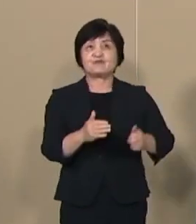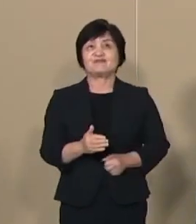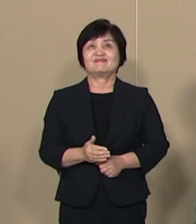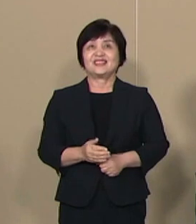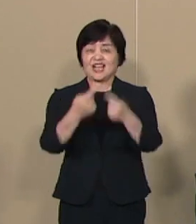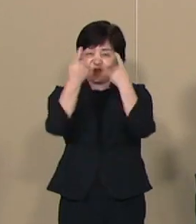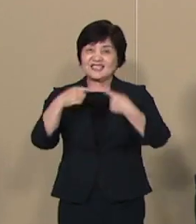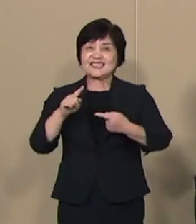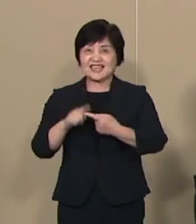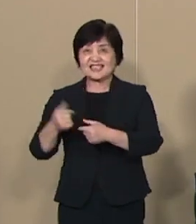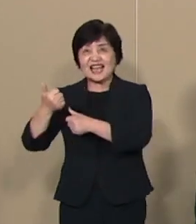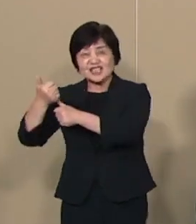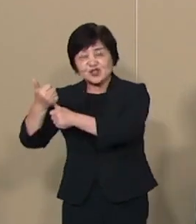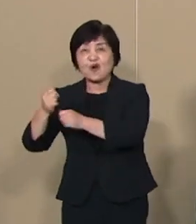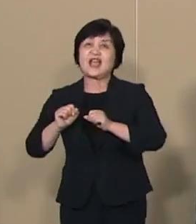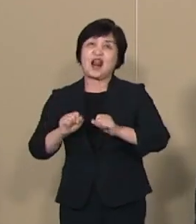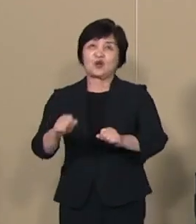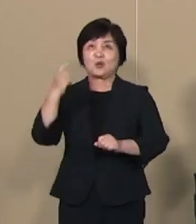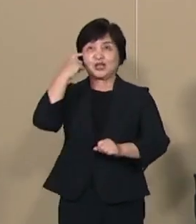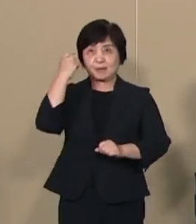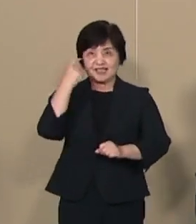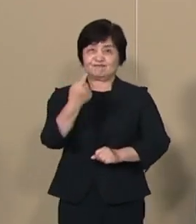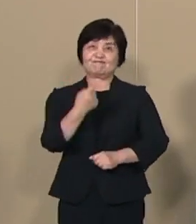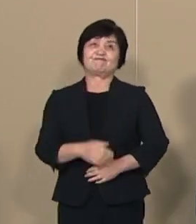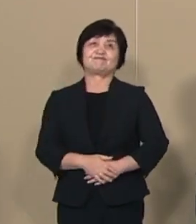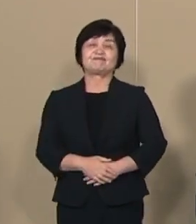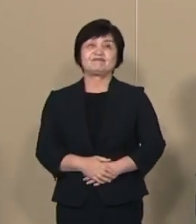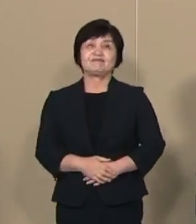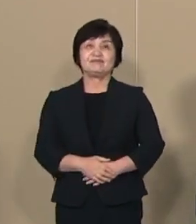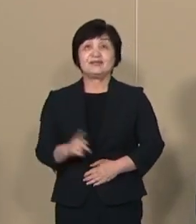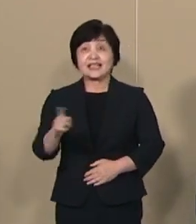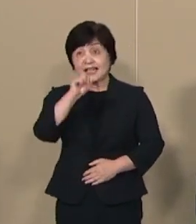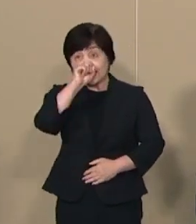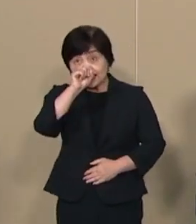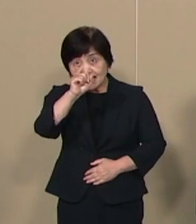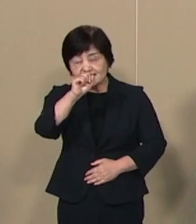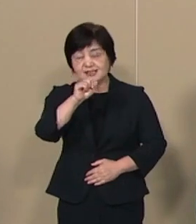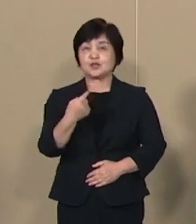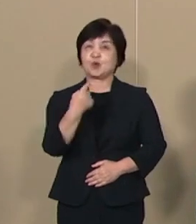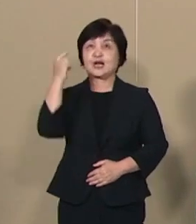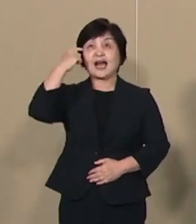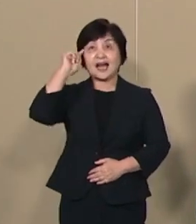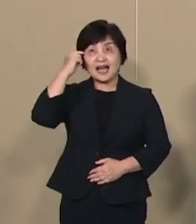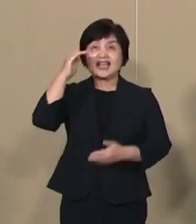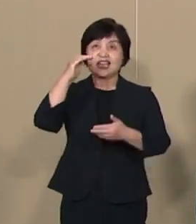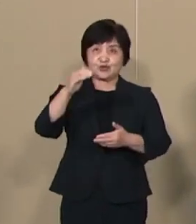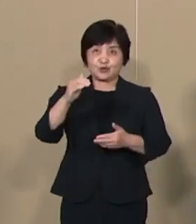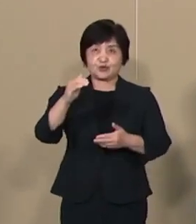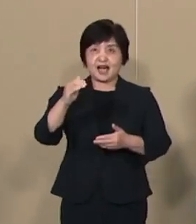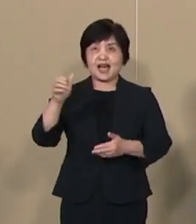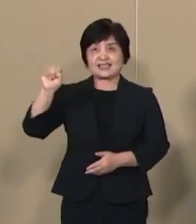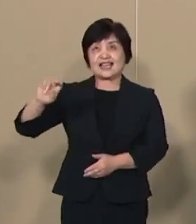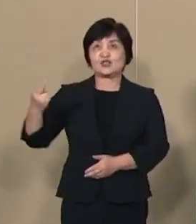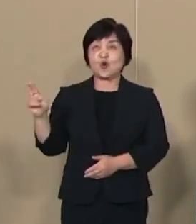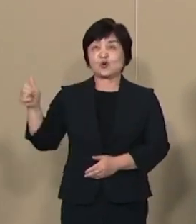秘書で買ってる市場やりますねそうすると何が良いかっていうと僕は考えていることが斎藤君経由で